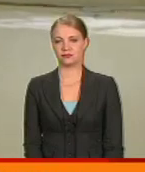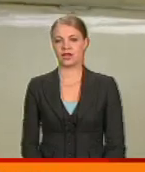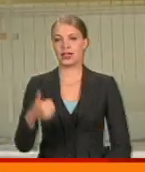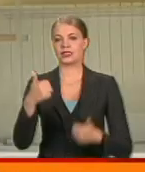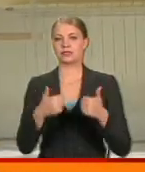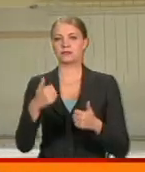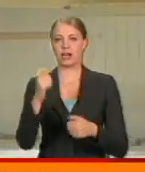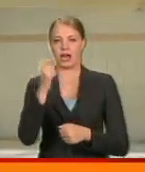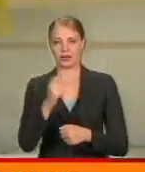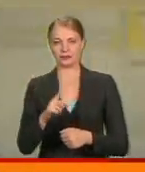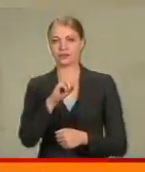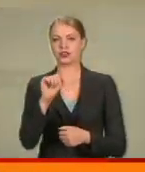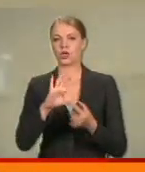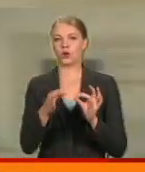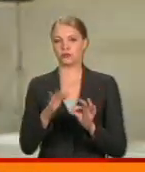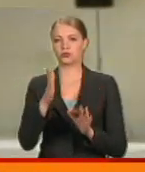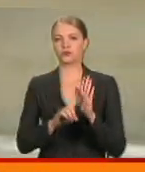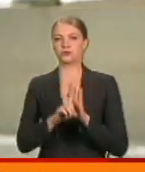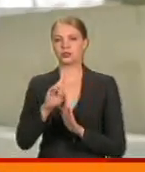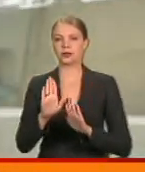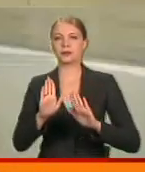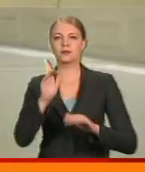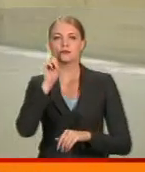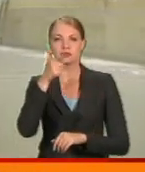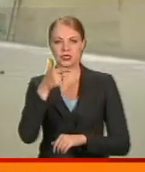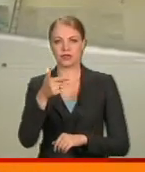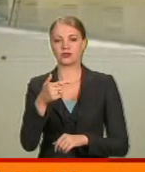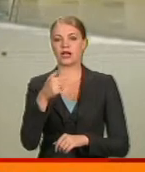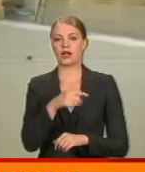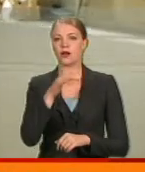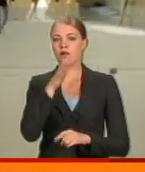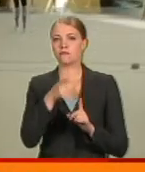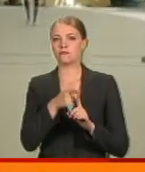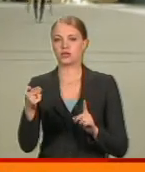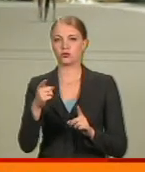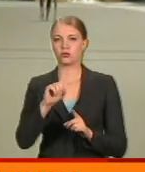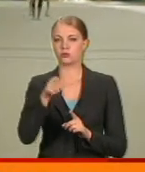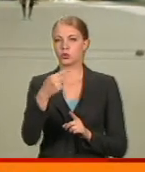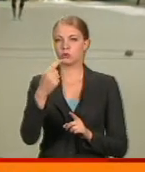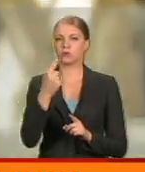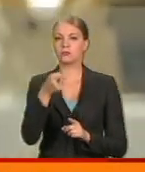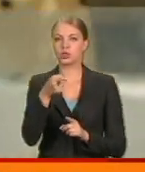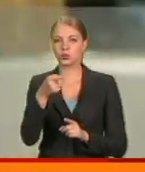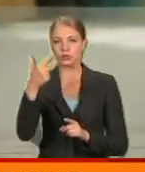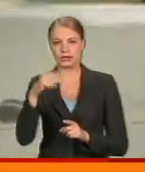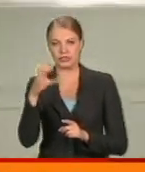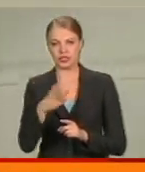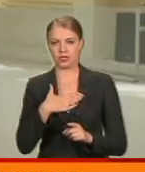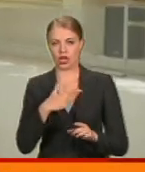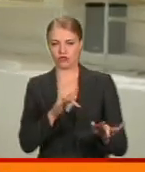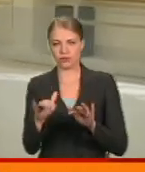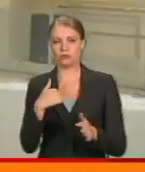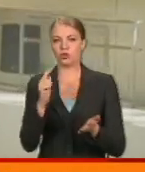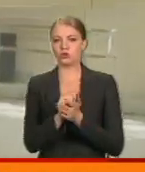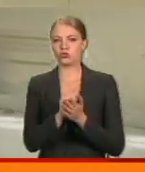Змагання гімнасток за олімпійські медалі розпочнеться вже післязавтра. За минуту 30, от минуту 30 длиться наше одне упражнення. Ми повинні